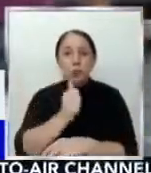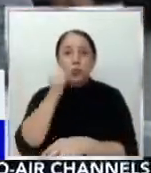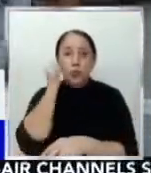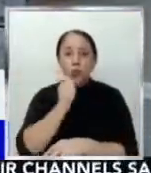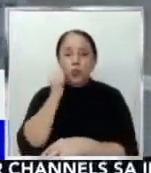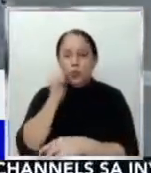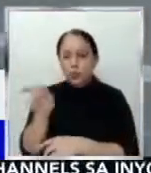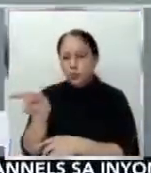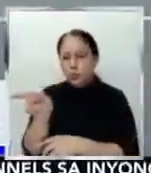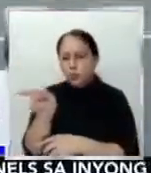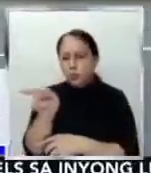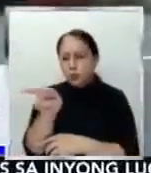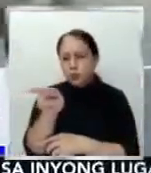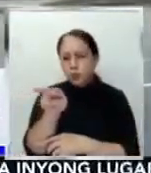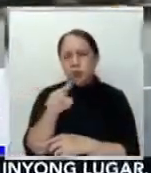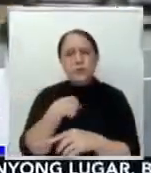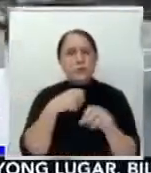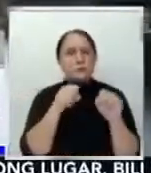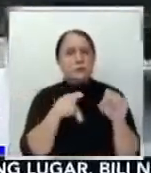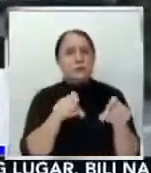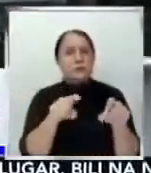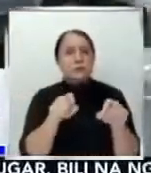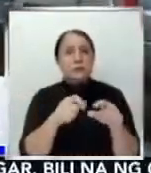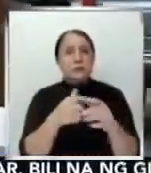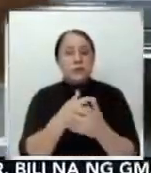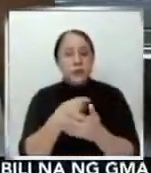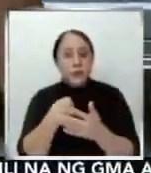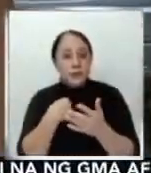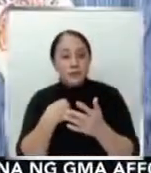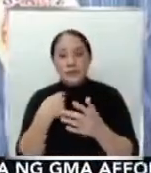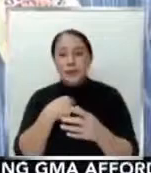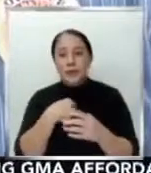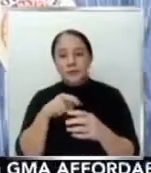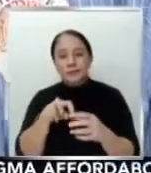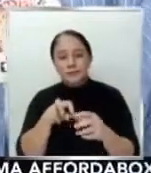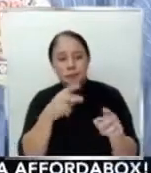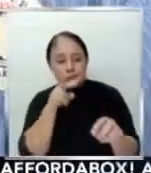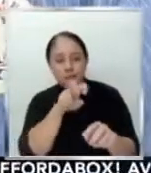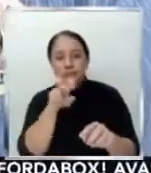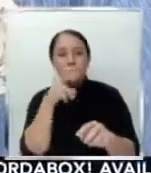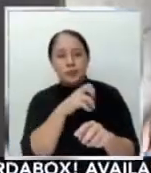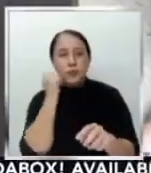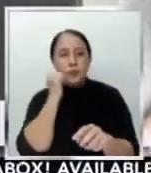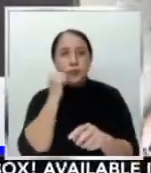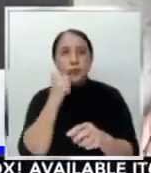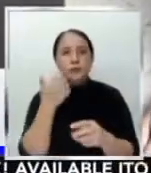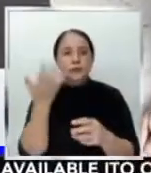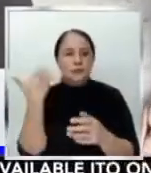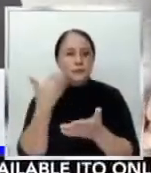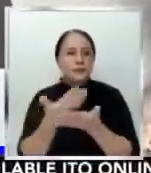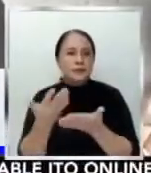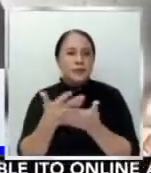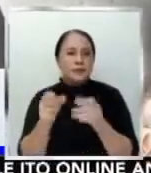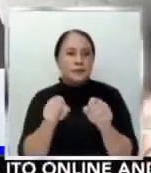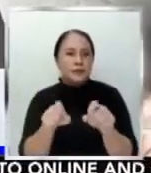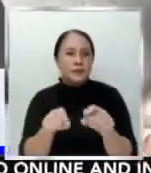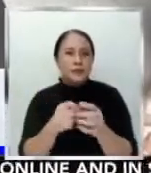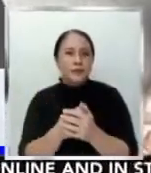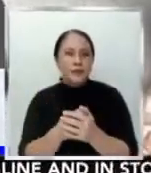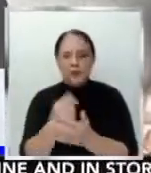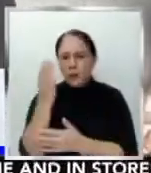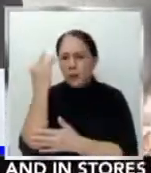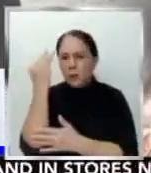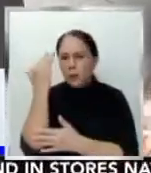na nagbebenta sila. Pagpapatrolya namin, lagi namin nadadaanan, sir. Pinakyaw kong paninda nila yan. Eh bakit nga ba ganun na